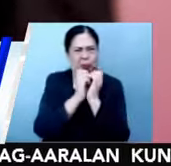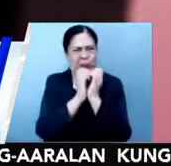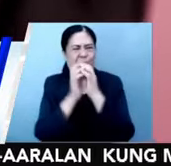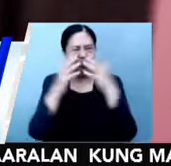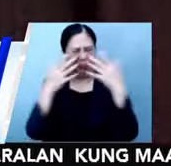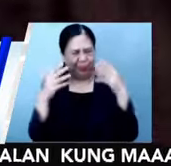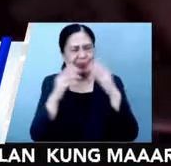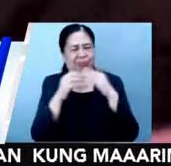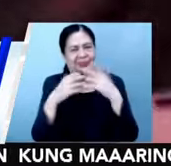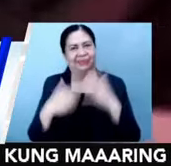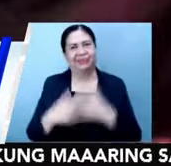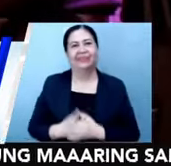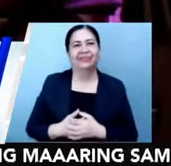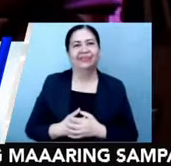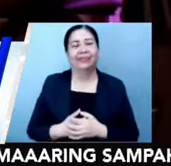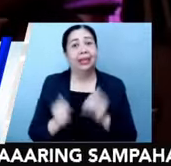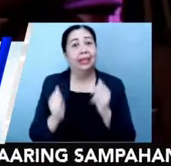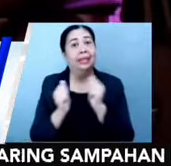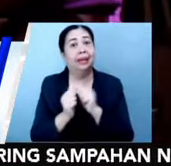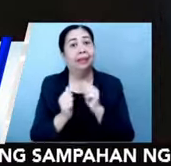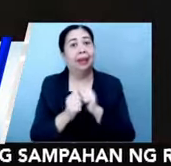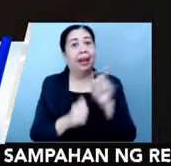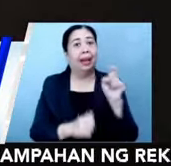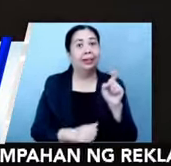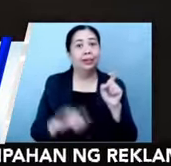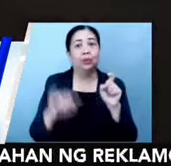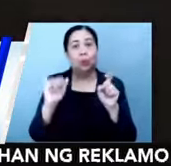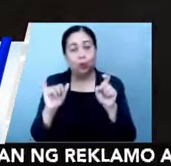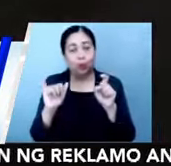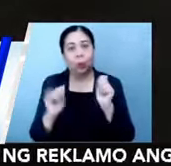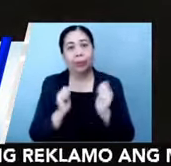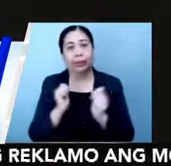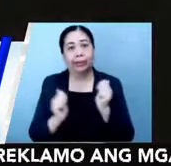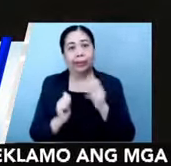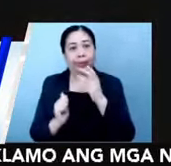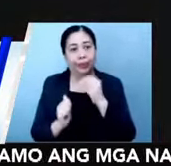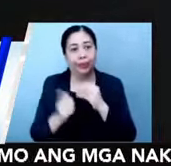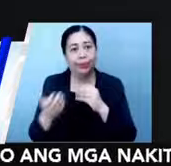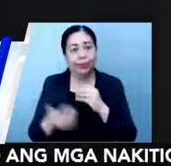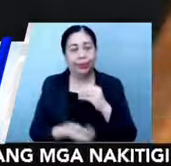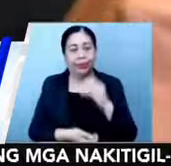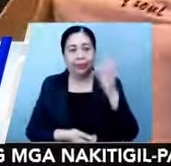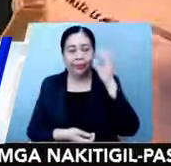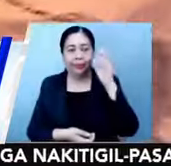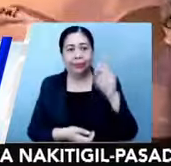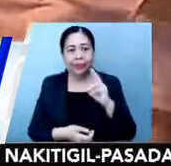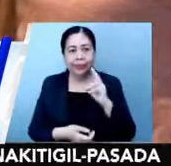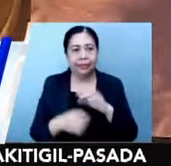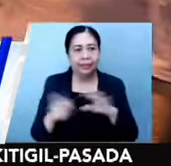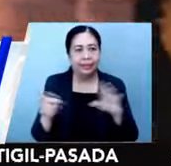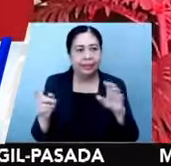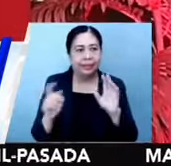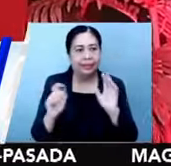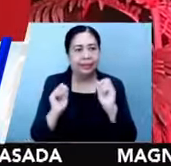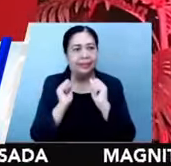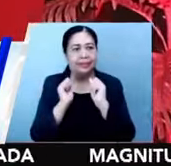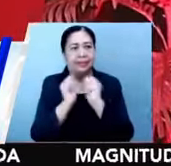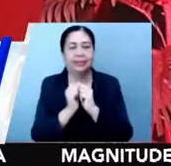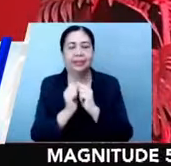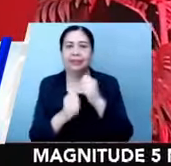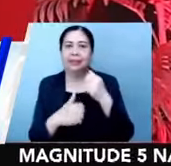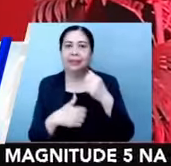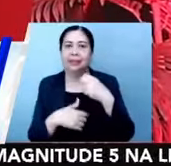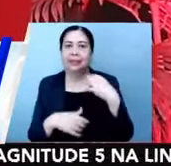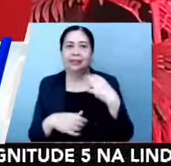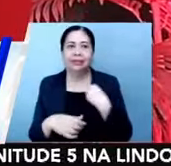nila. Kasama rin sa X and Y ang Sparkle talent na si Kirst Viray. Rumampa naman sa premiere night ang cast ng pelikula.